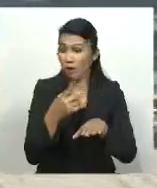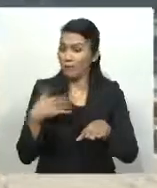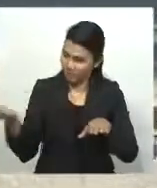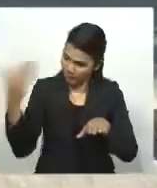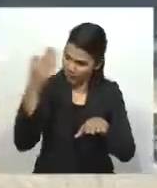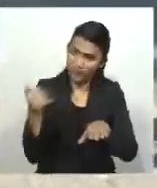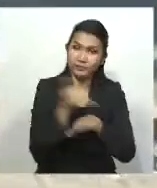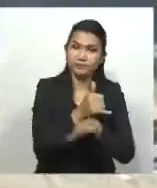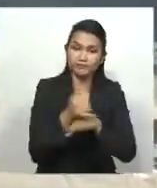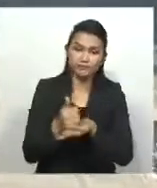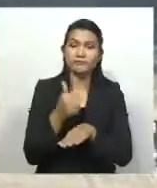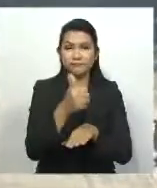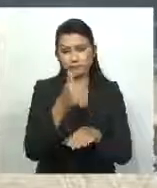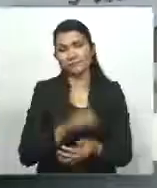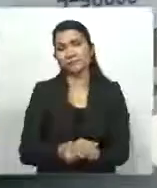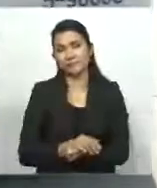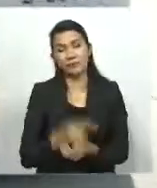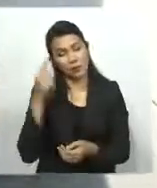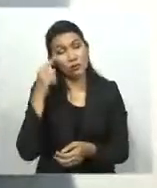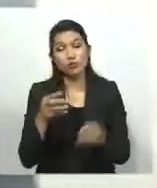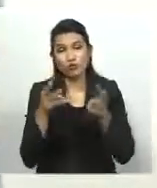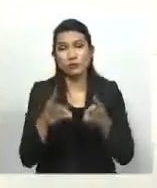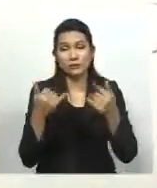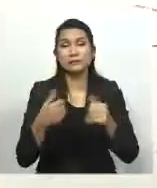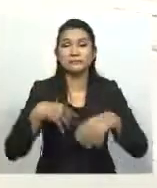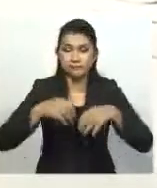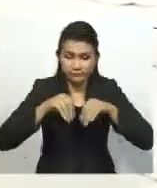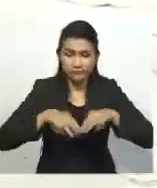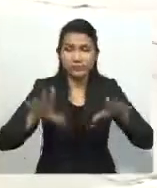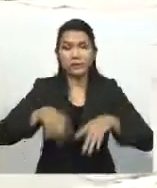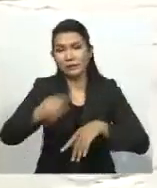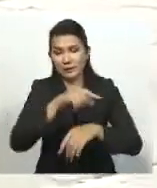ว่านะครับก็เป็นมาตรการที่ออกมานะครับจากทุกหน่วยงานครับ